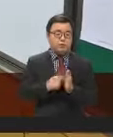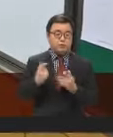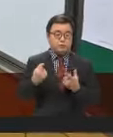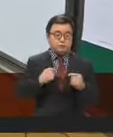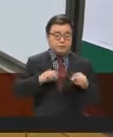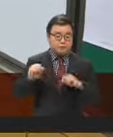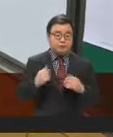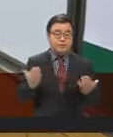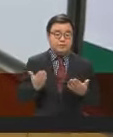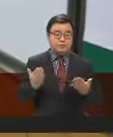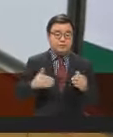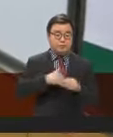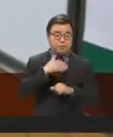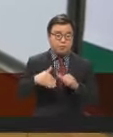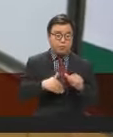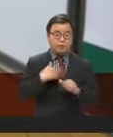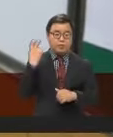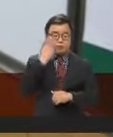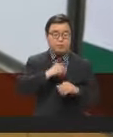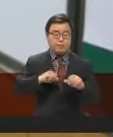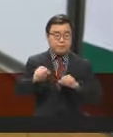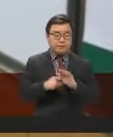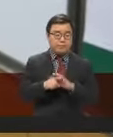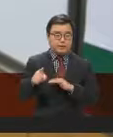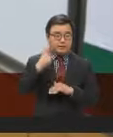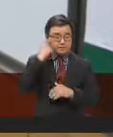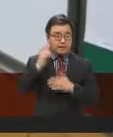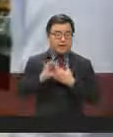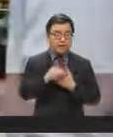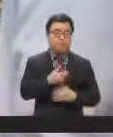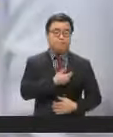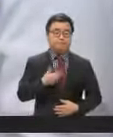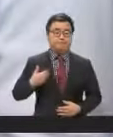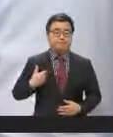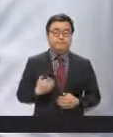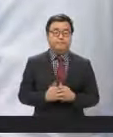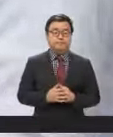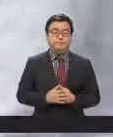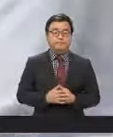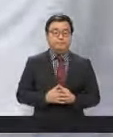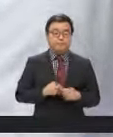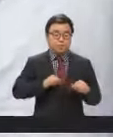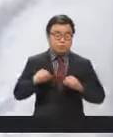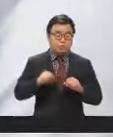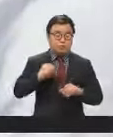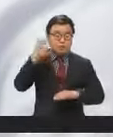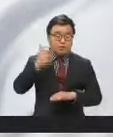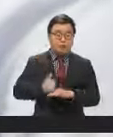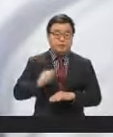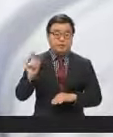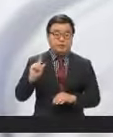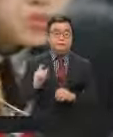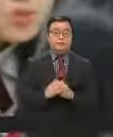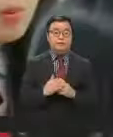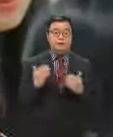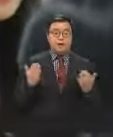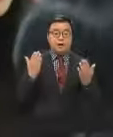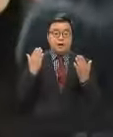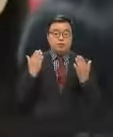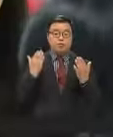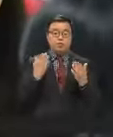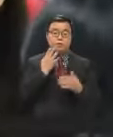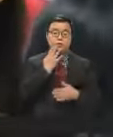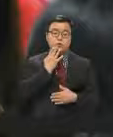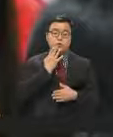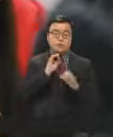오염에 앞장서고 있다라고 생각을 하면 괜히 좀 뿌듯한 것 같아요. 캠페인의 결과는 어떨까? 이 학교의 요일별